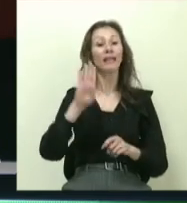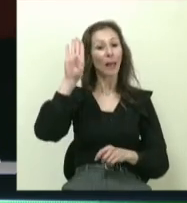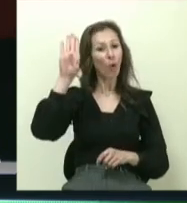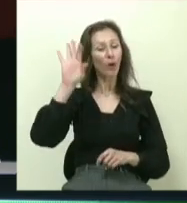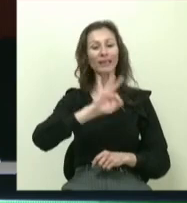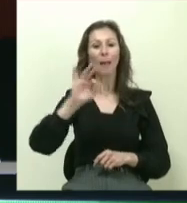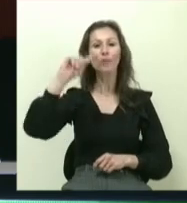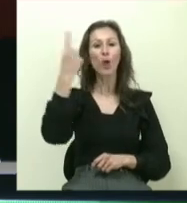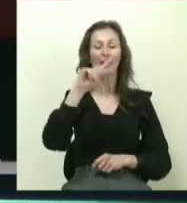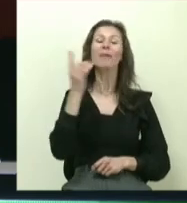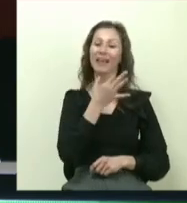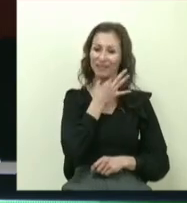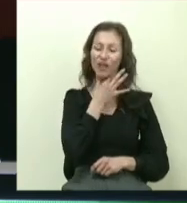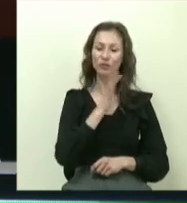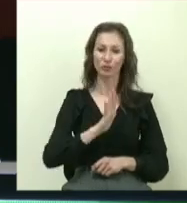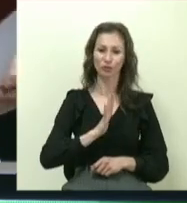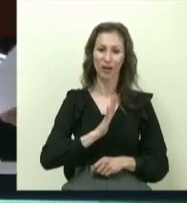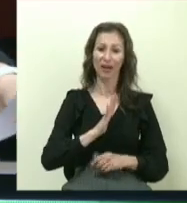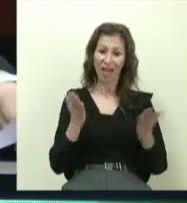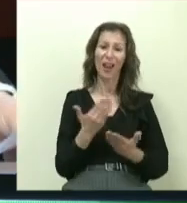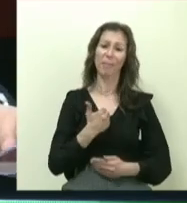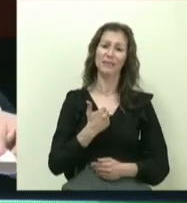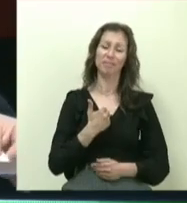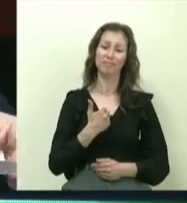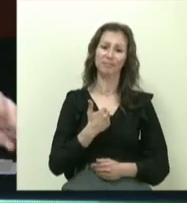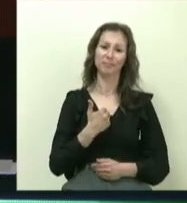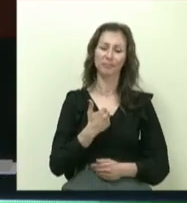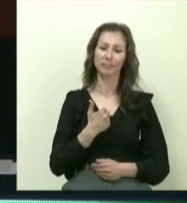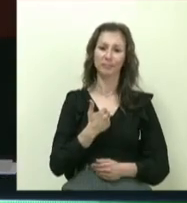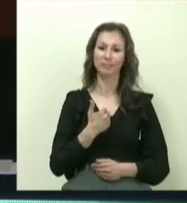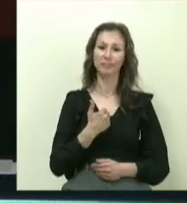yönetimlere ihtiyacımız var hele de bizim